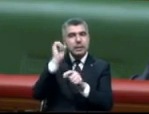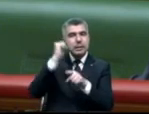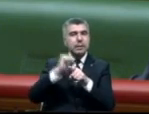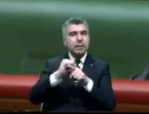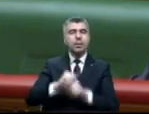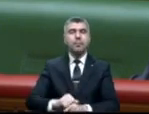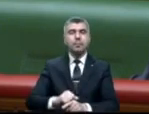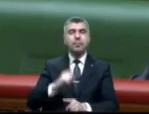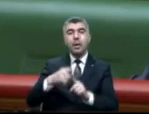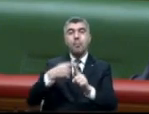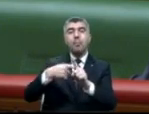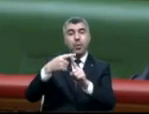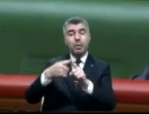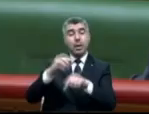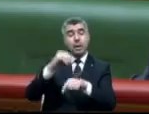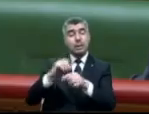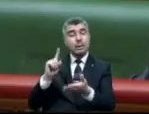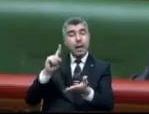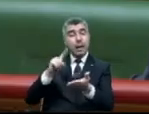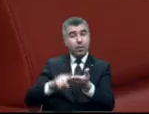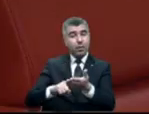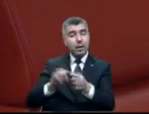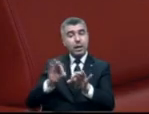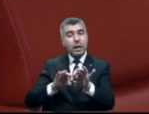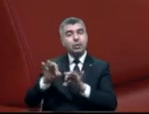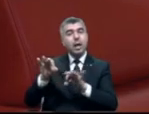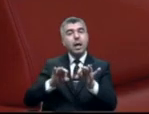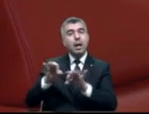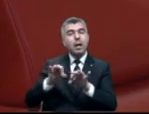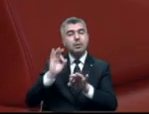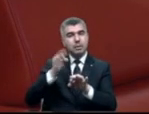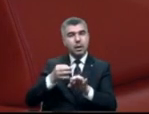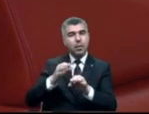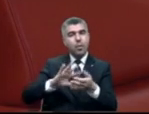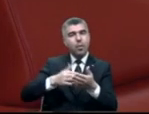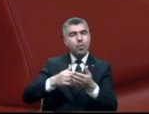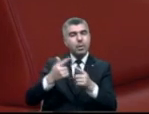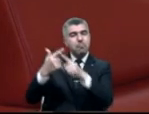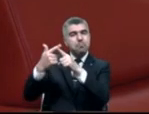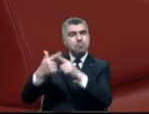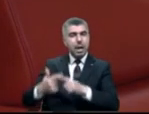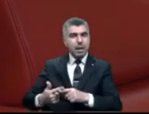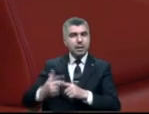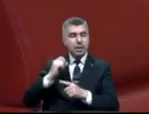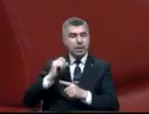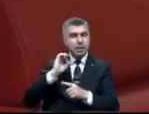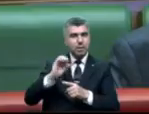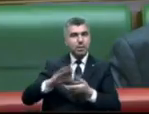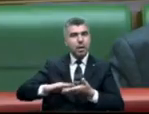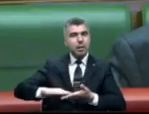المهني، بالإضافة إلى ضرورة اعتماد إجراءات تحفيزية تشريعية ومالية ذات صلة بالدعم